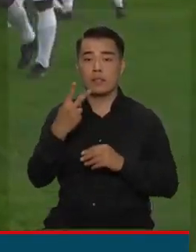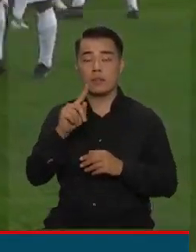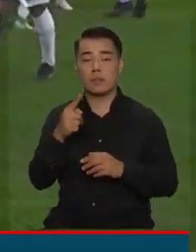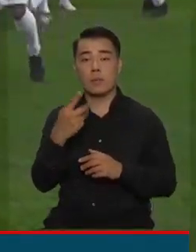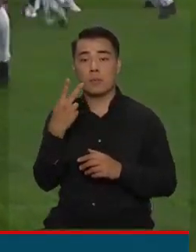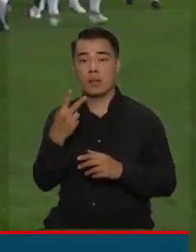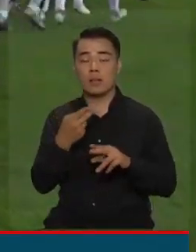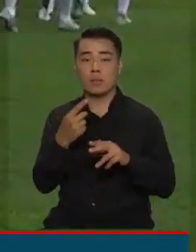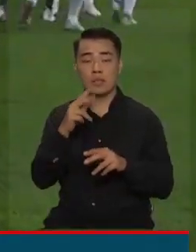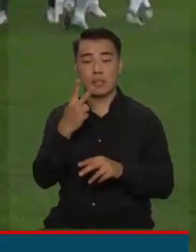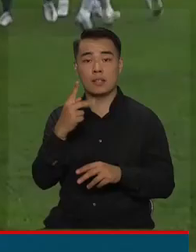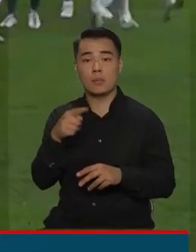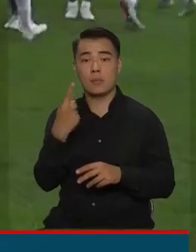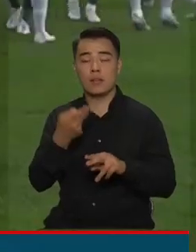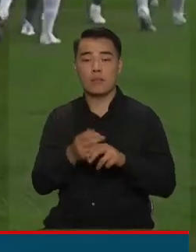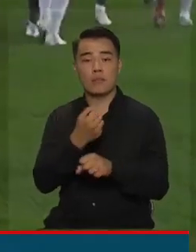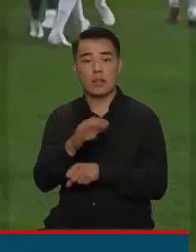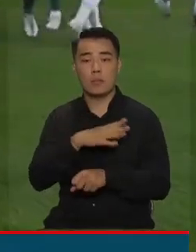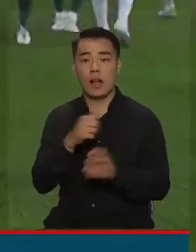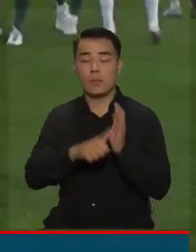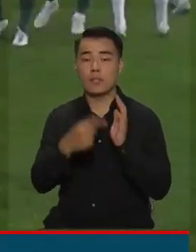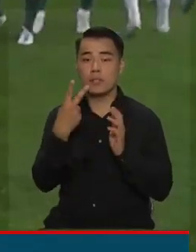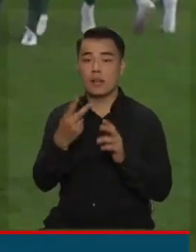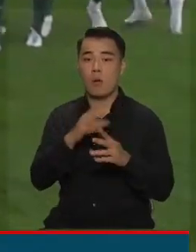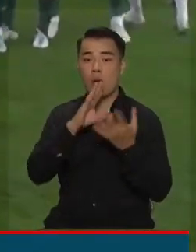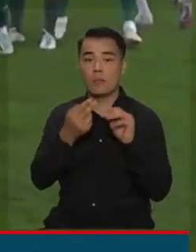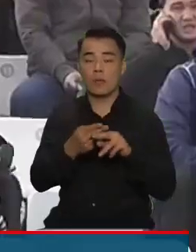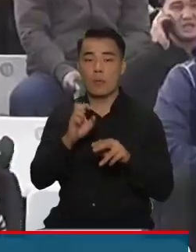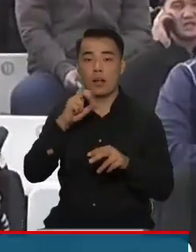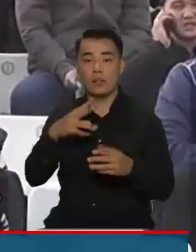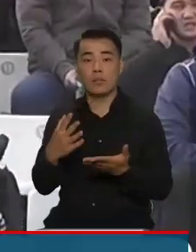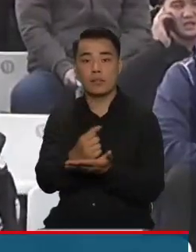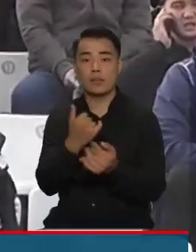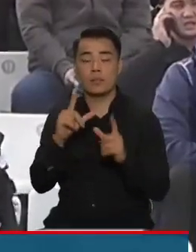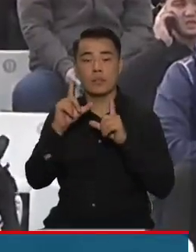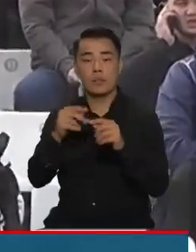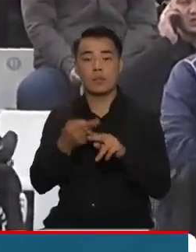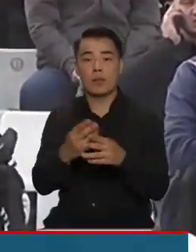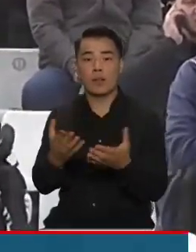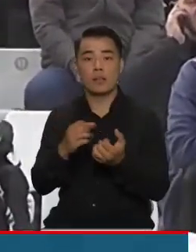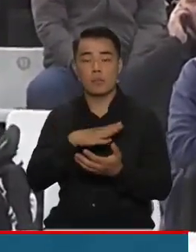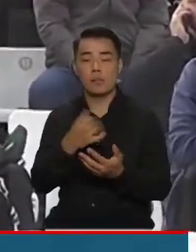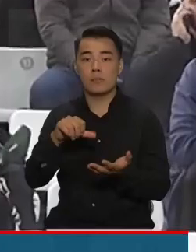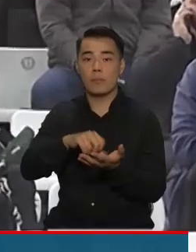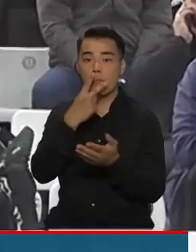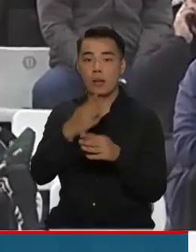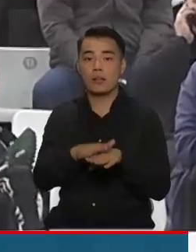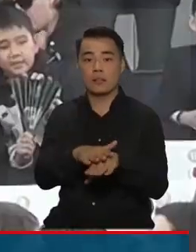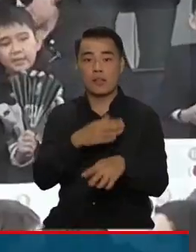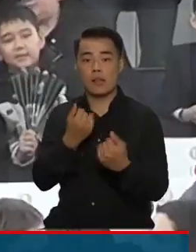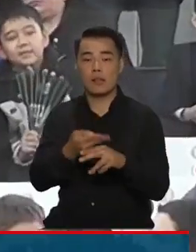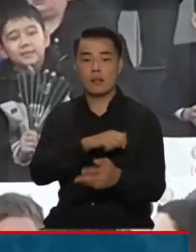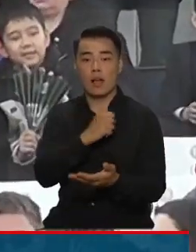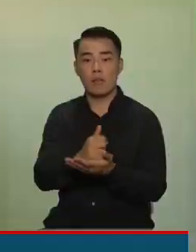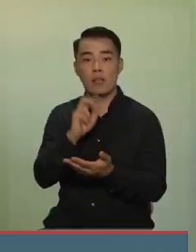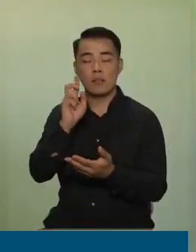есебімен жеңіске жетті. Осыдан кейін 62 ұпай жинаған семейліктер Премьер Лигаға жолдама алды. Ойында тамашалауға қала тұрғындарымен бірге аймақ